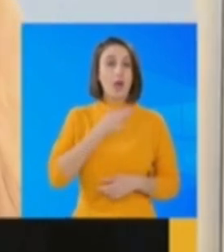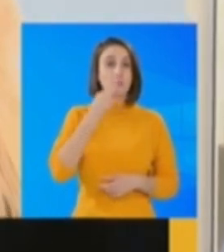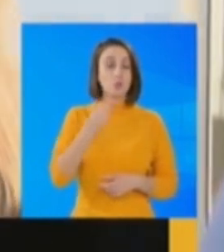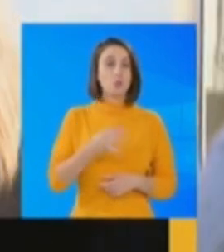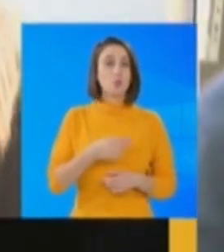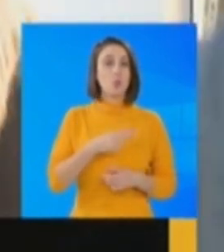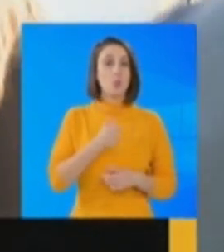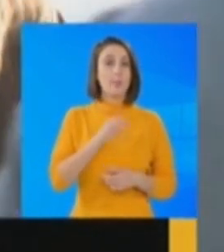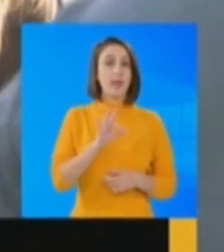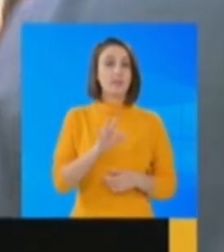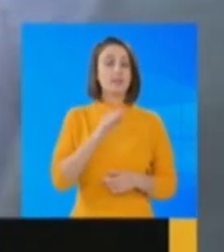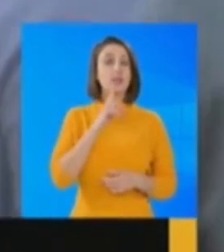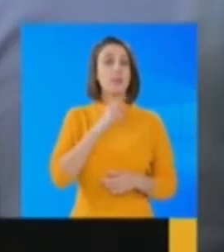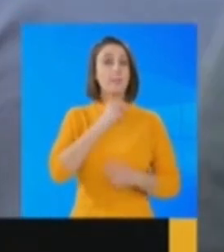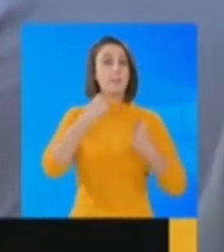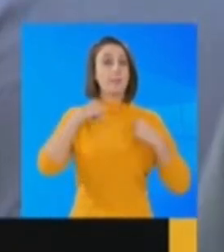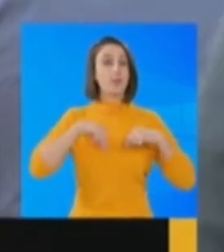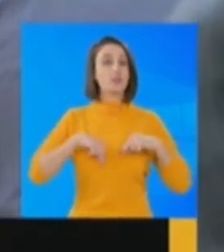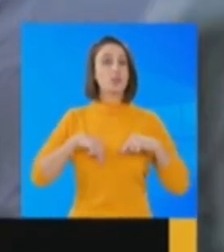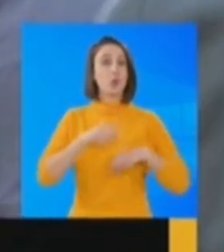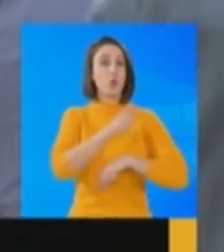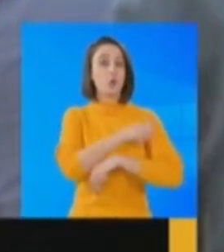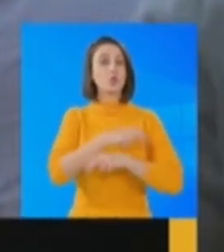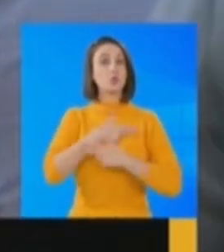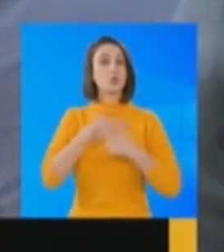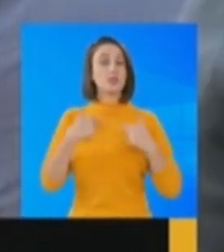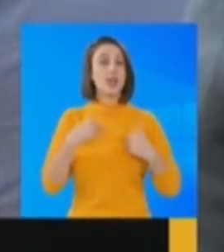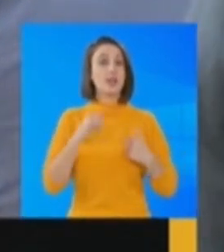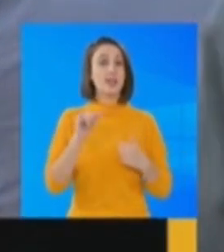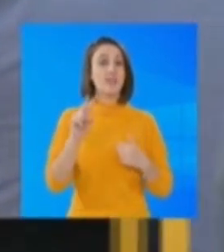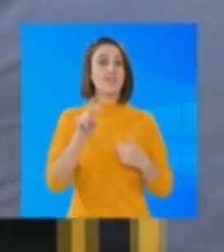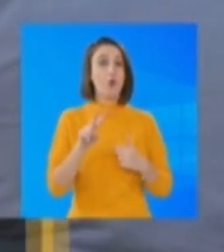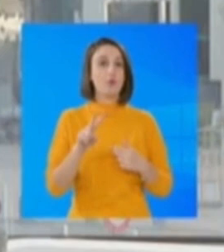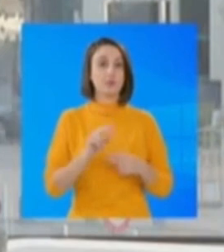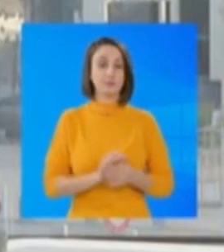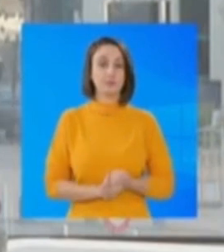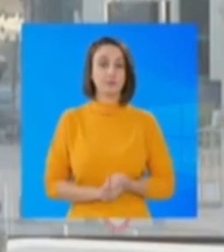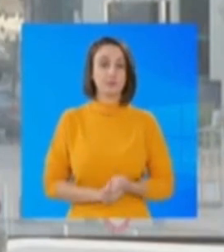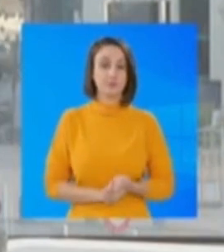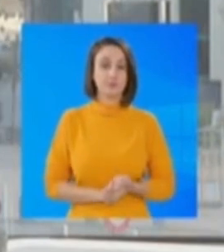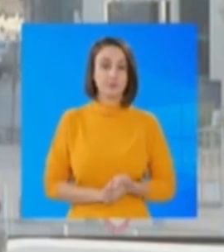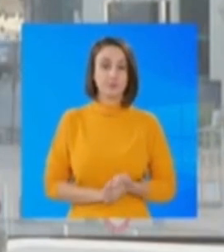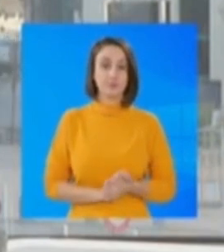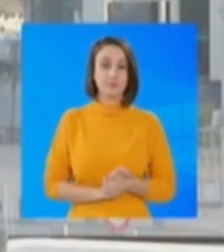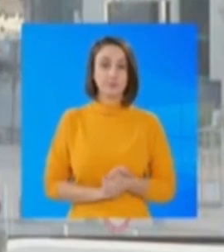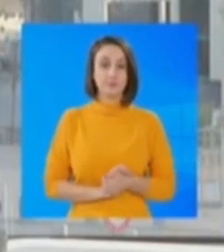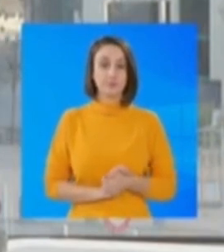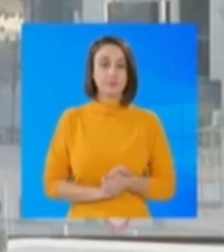responsabilitate, a declarat Hubert Tuma, președintele Consiliului Județean Ilfov.